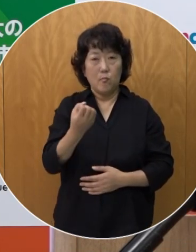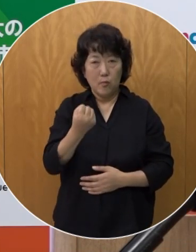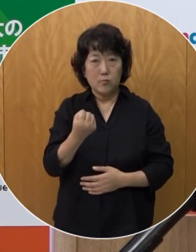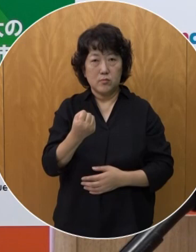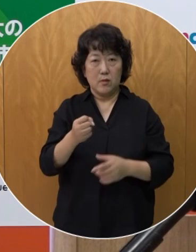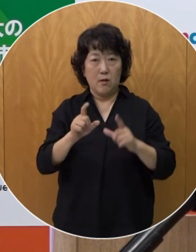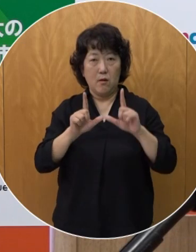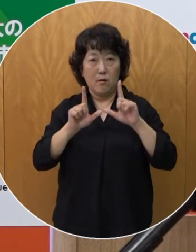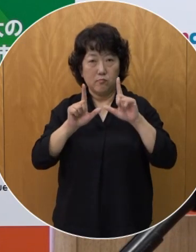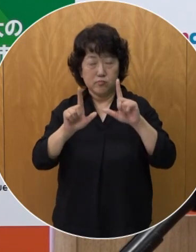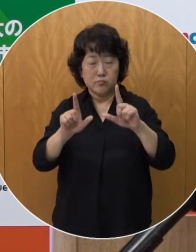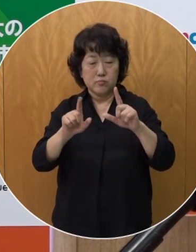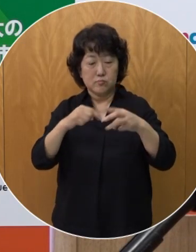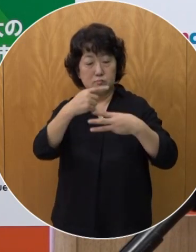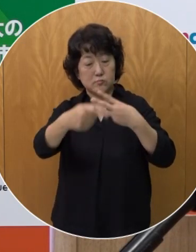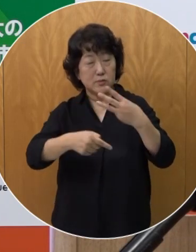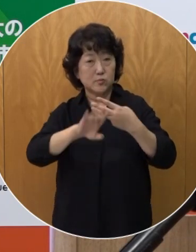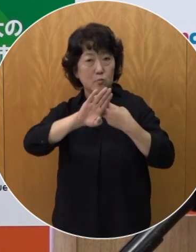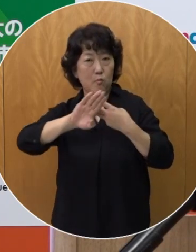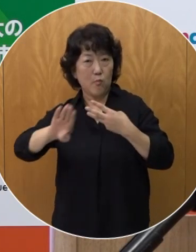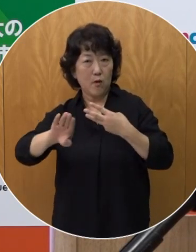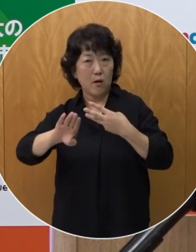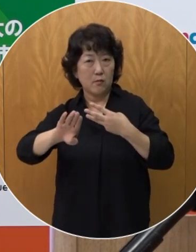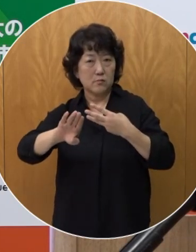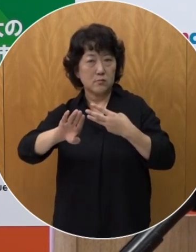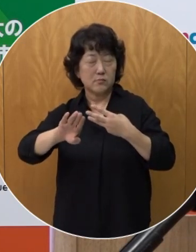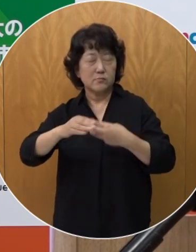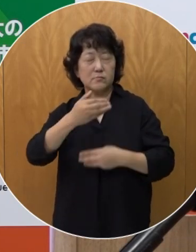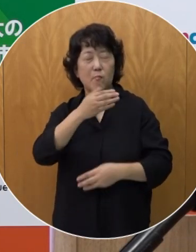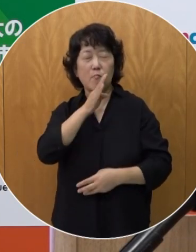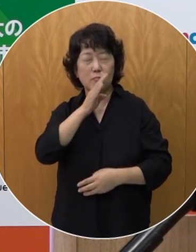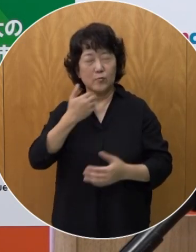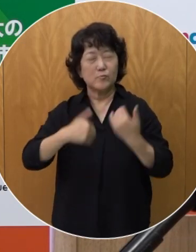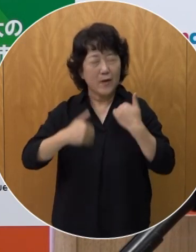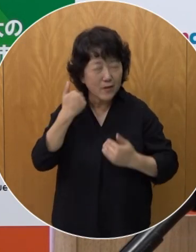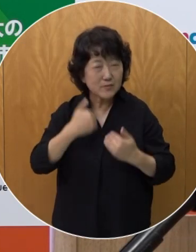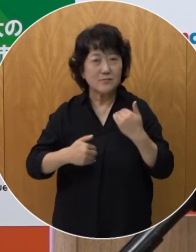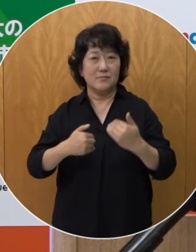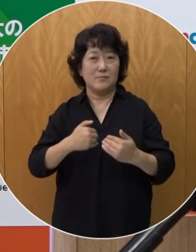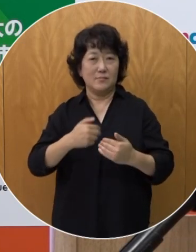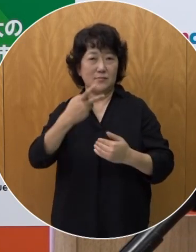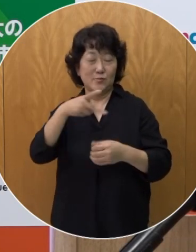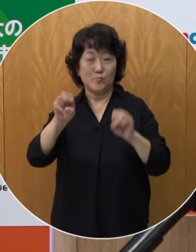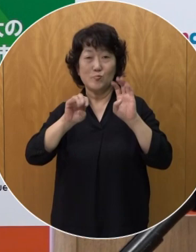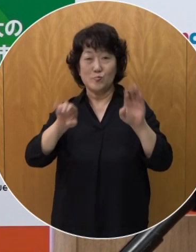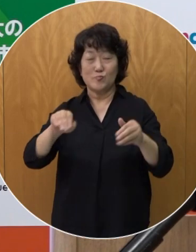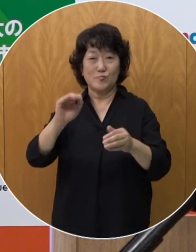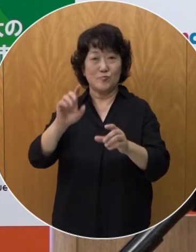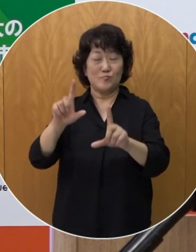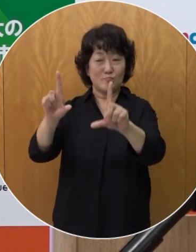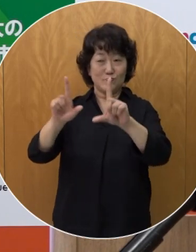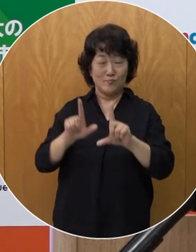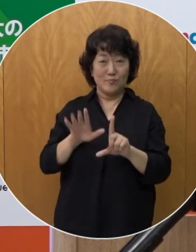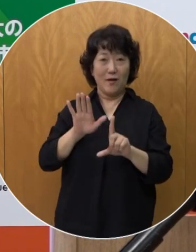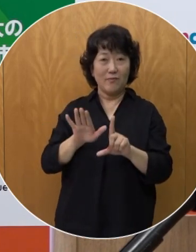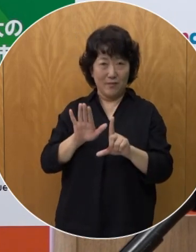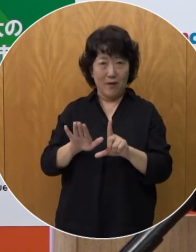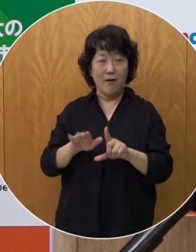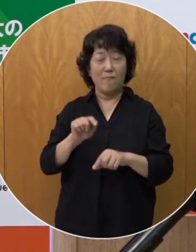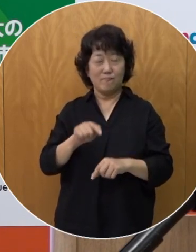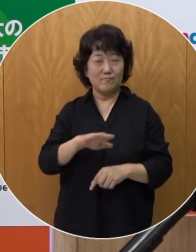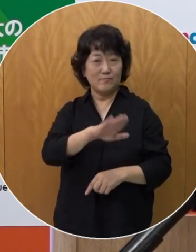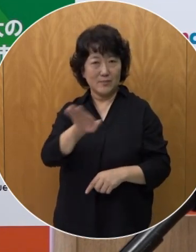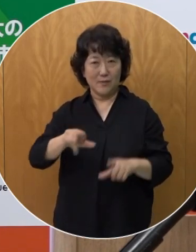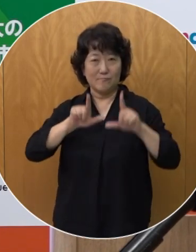お知らせをした項目にはありませんでしたが、大変嬉しいニュースが飛び込んでまいりましたので、この場